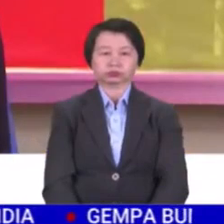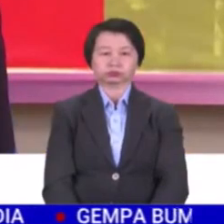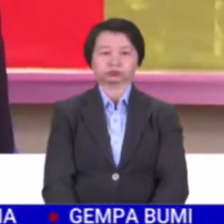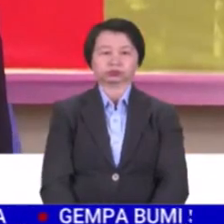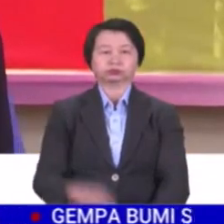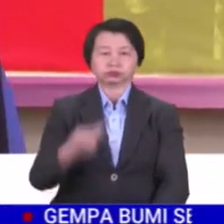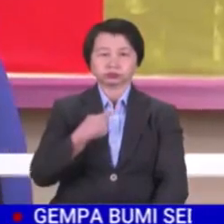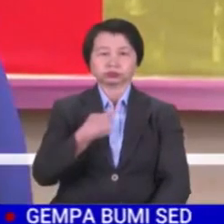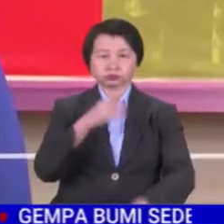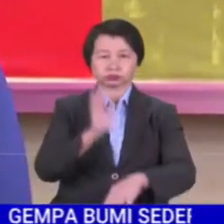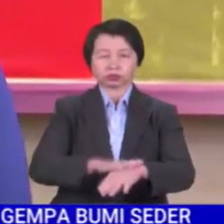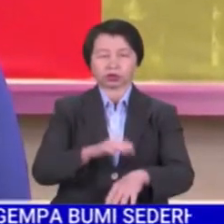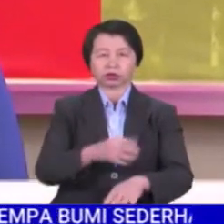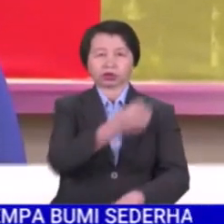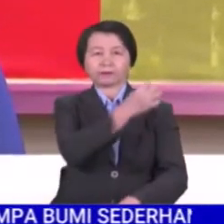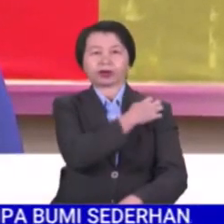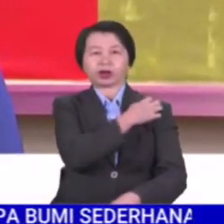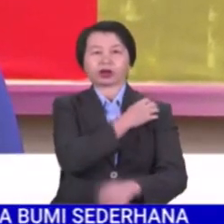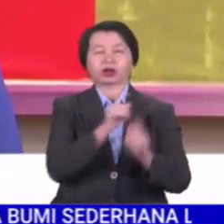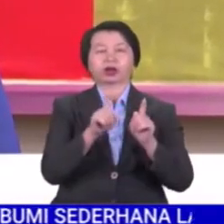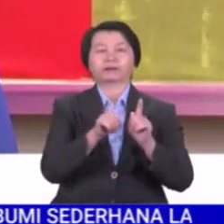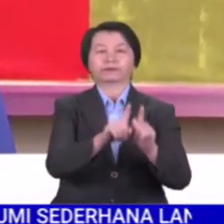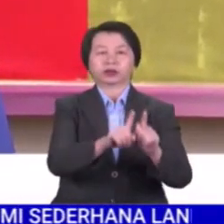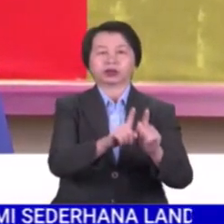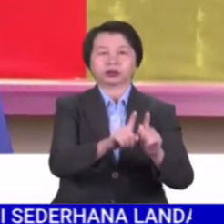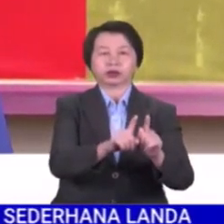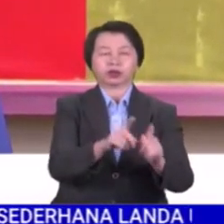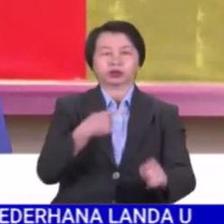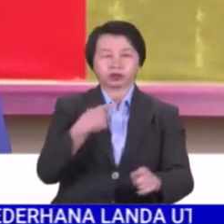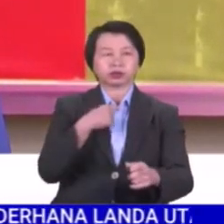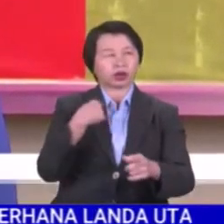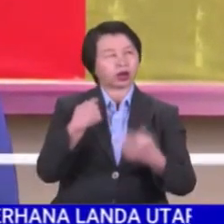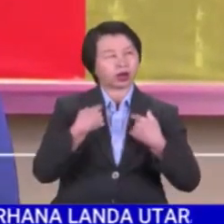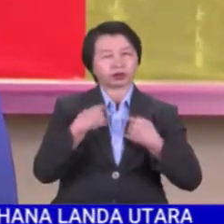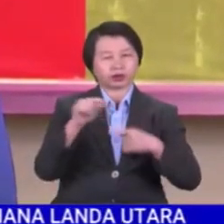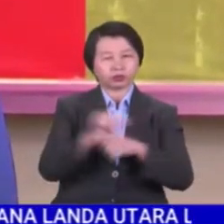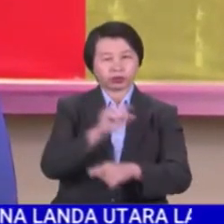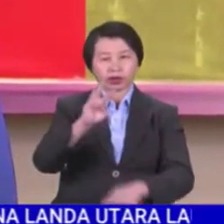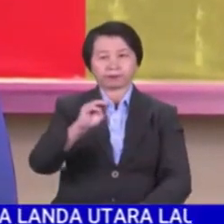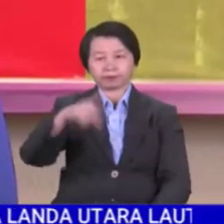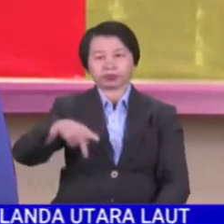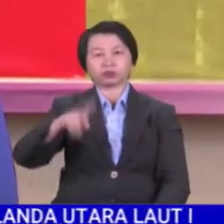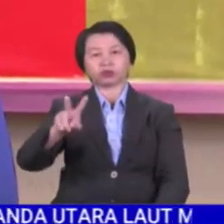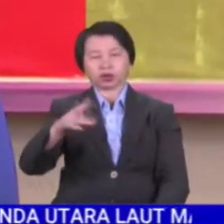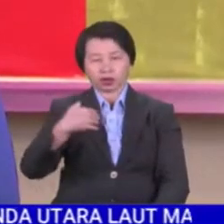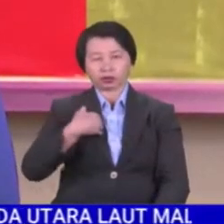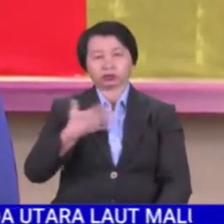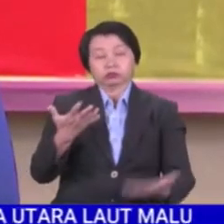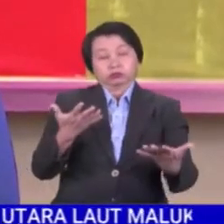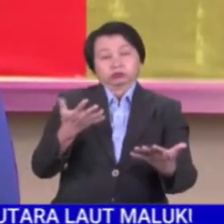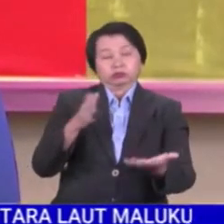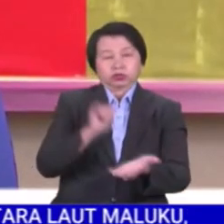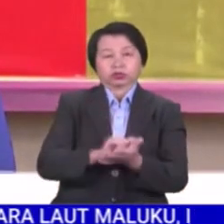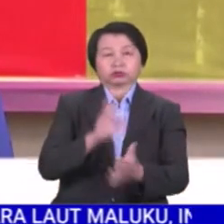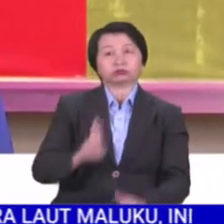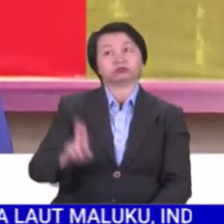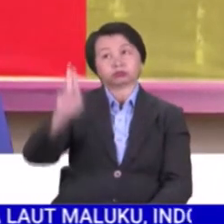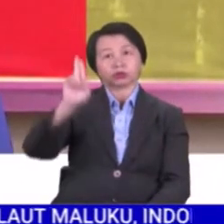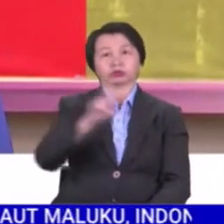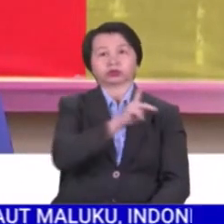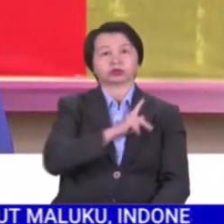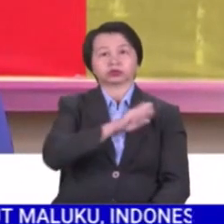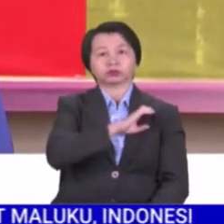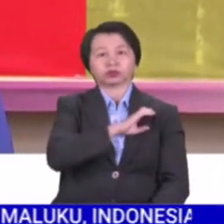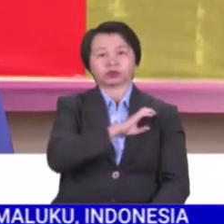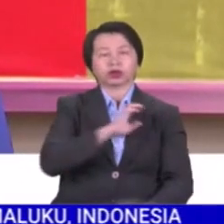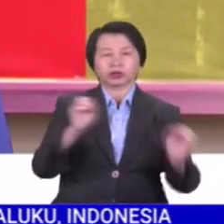Ada kita panggilkan pengawal pengiring. Ada juga kita gunakan MPB dan sebagainya. Itu terpulang pada Ketua Polis Daerah.